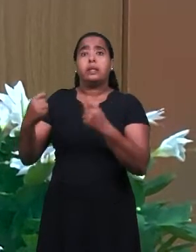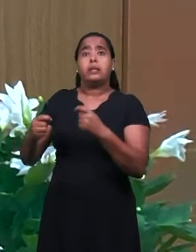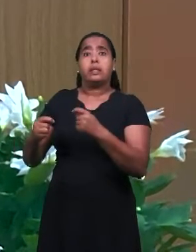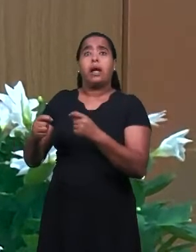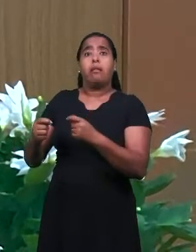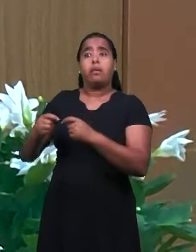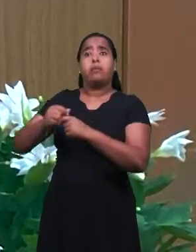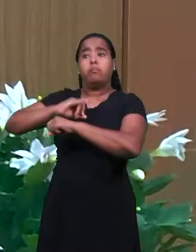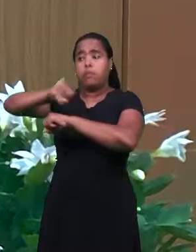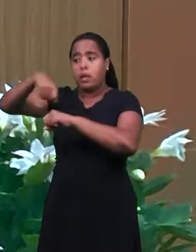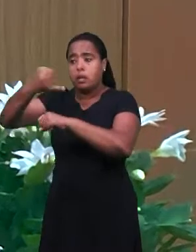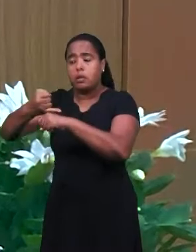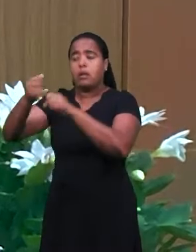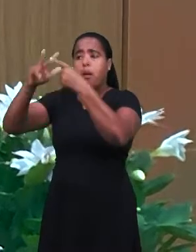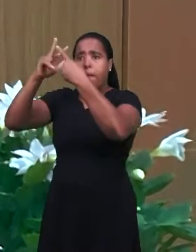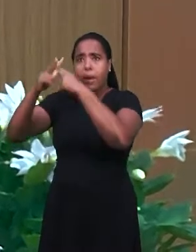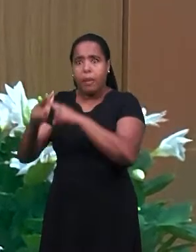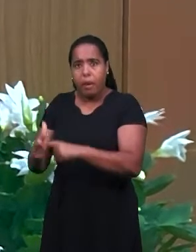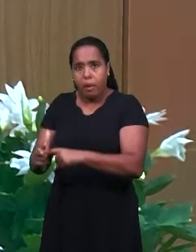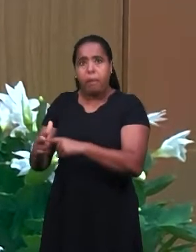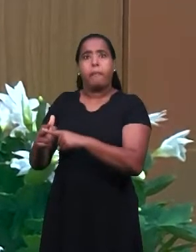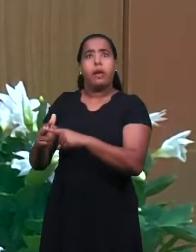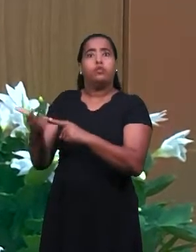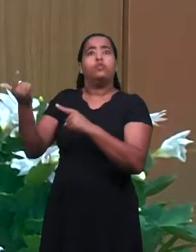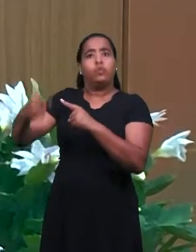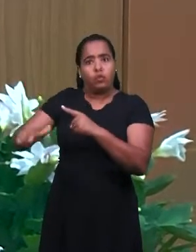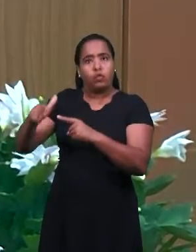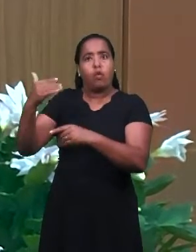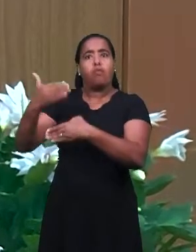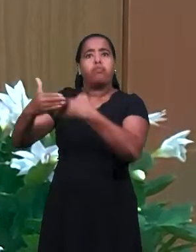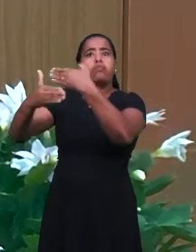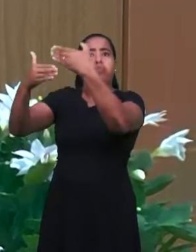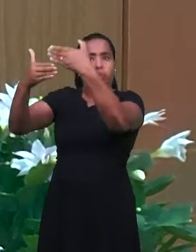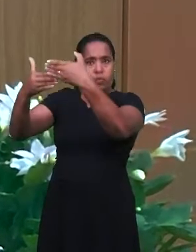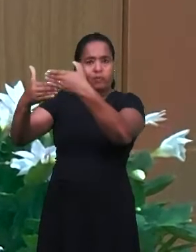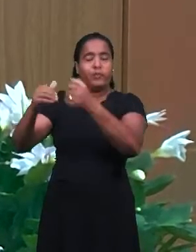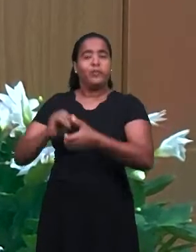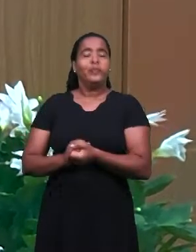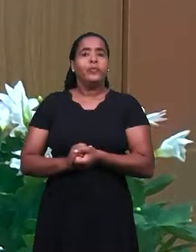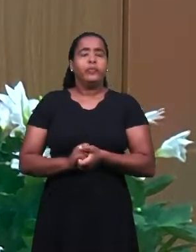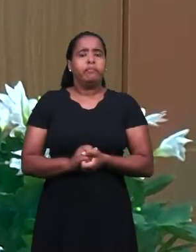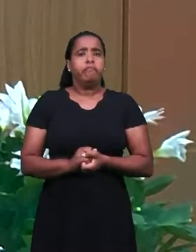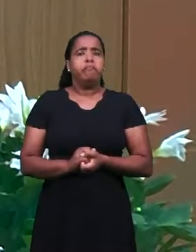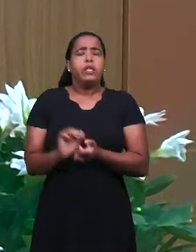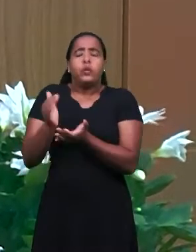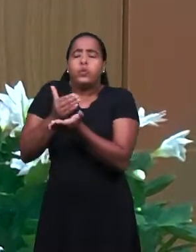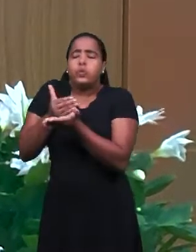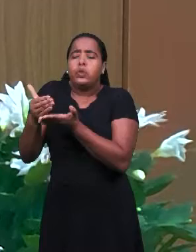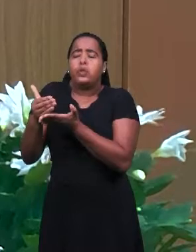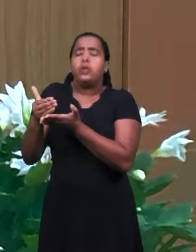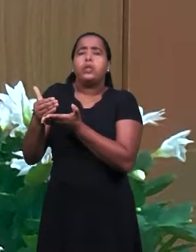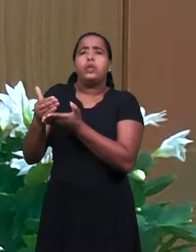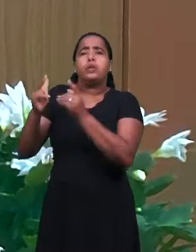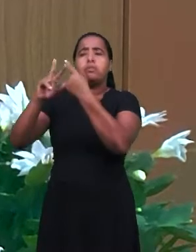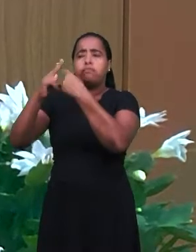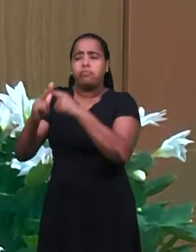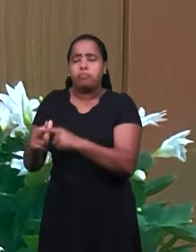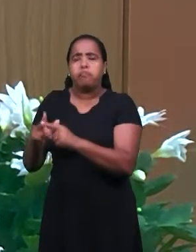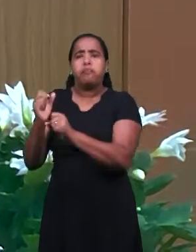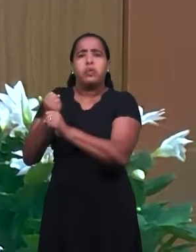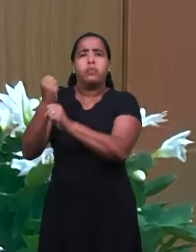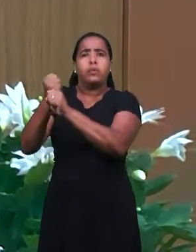было повиновение царя и ресурсы, чтобы восстановить стены и врата Иерусалима. И он начинает это